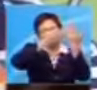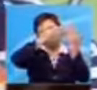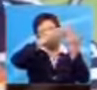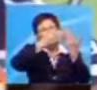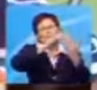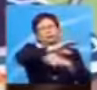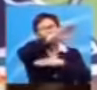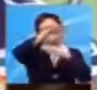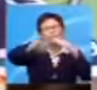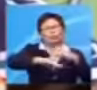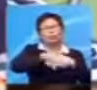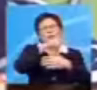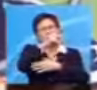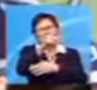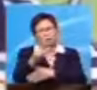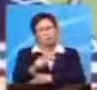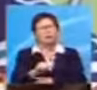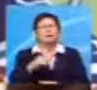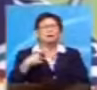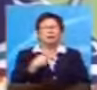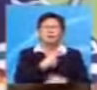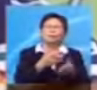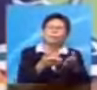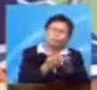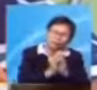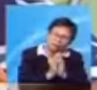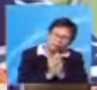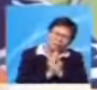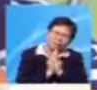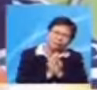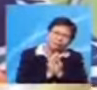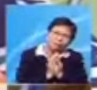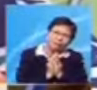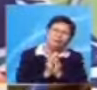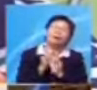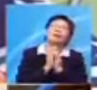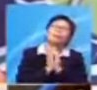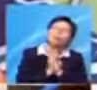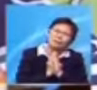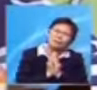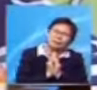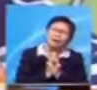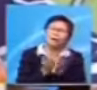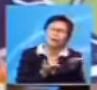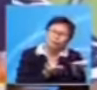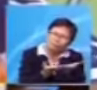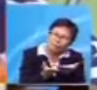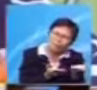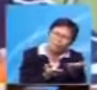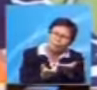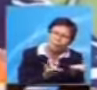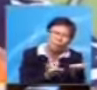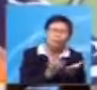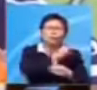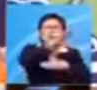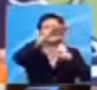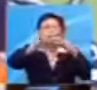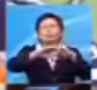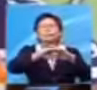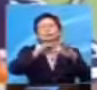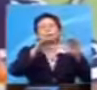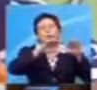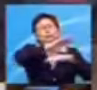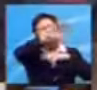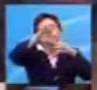seluruh k kan Mintalah supay mereka memberikan perkhidmatan ni kepada semua golongan